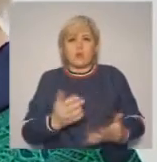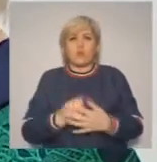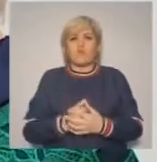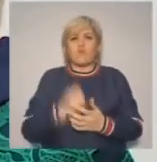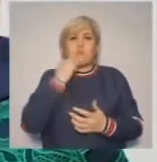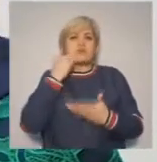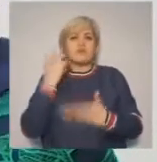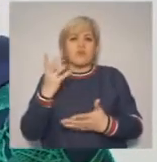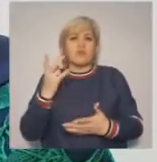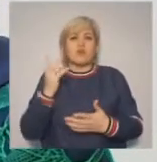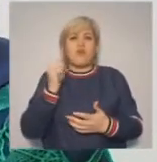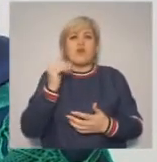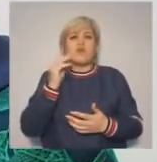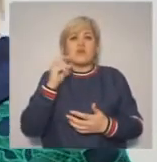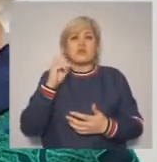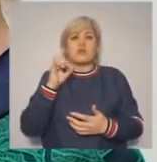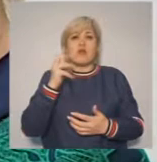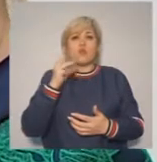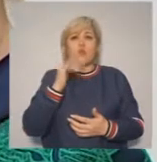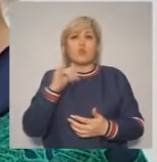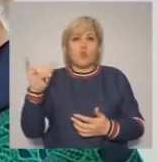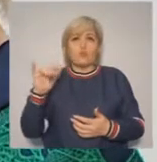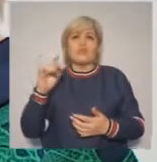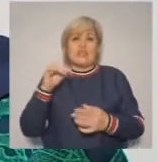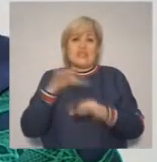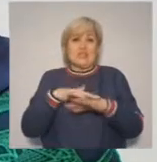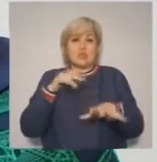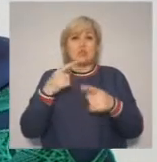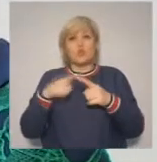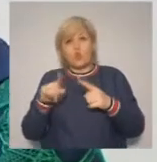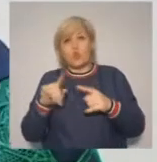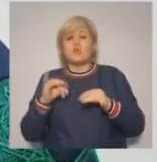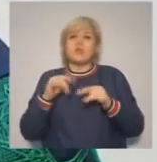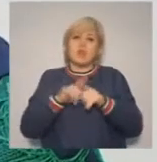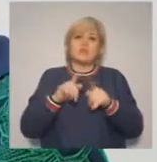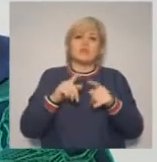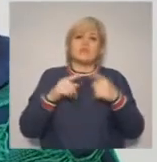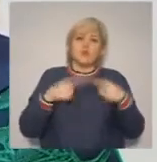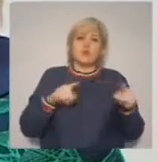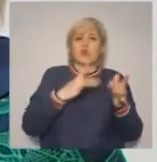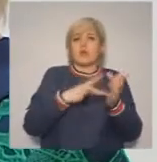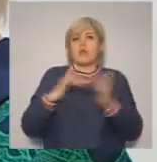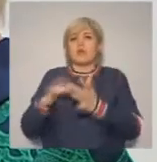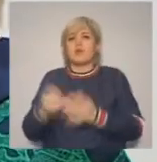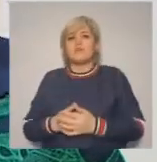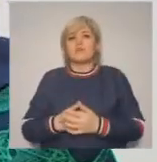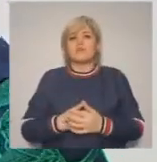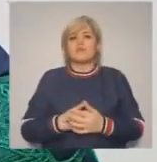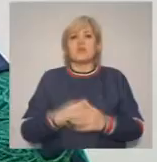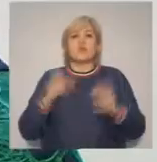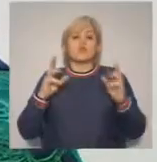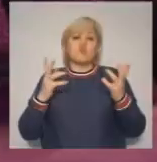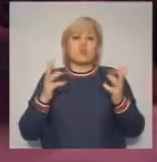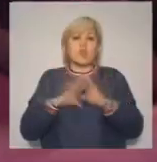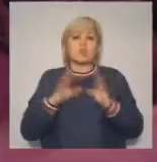работу на таких площадках в Москве, на федеральном уровне, зрителю уже другому, за